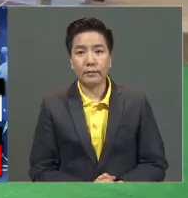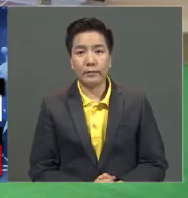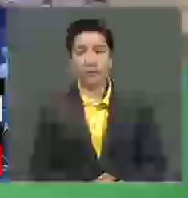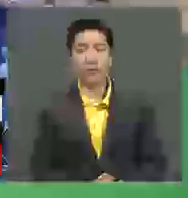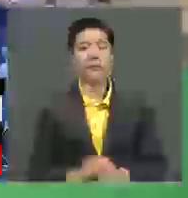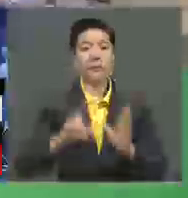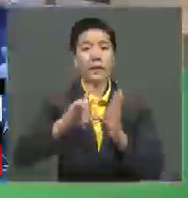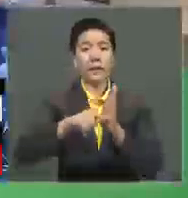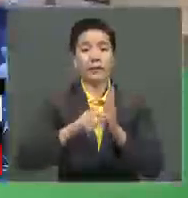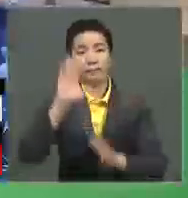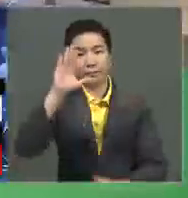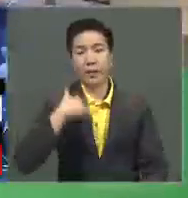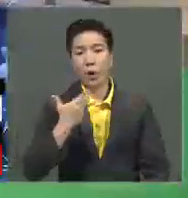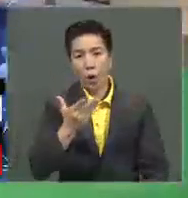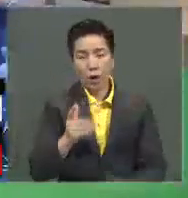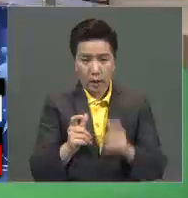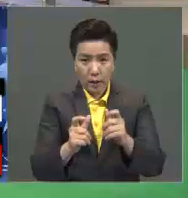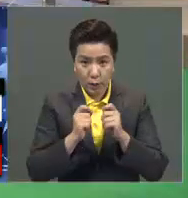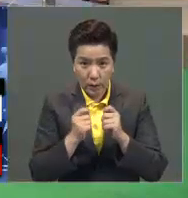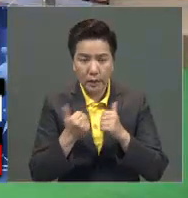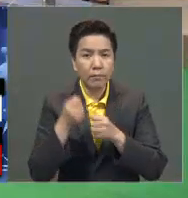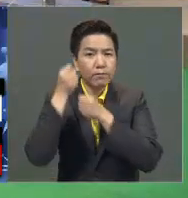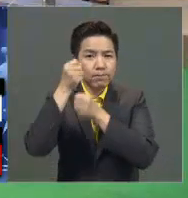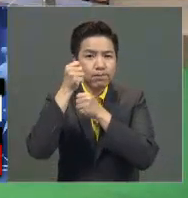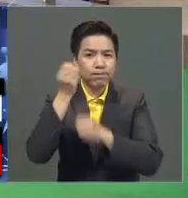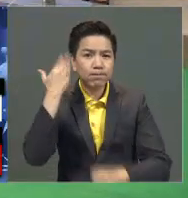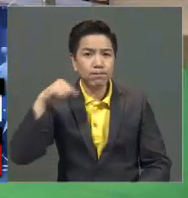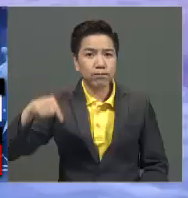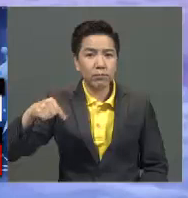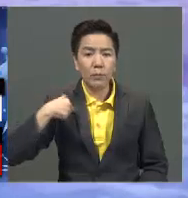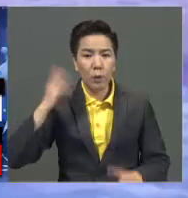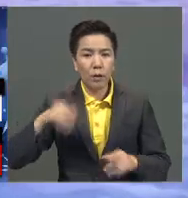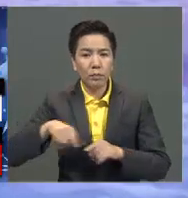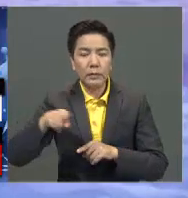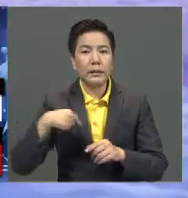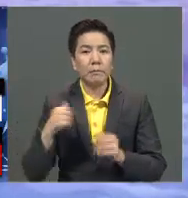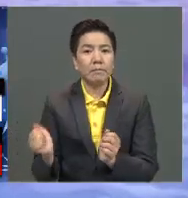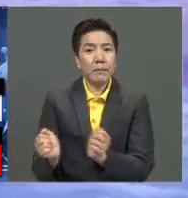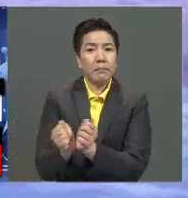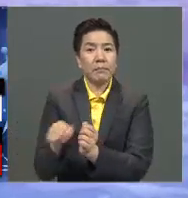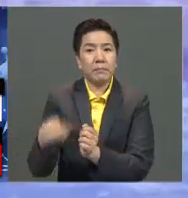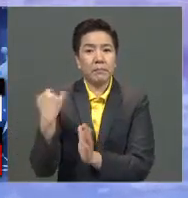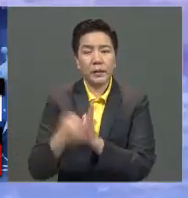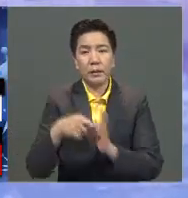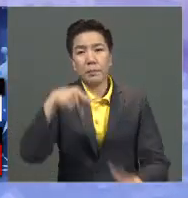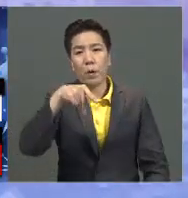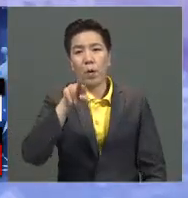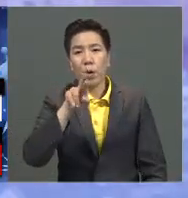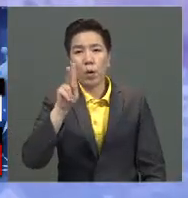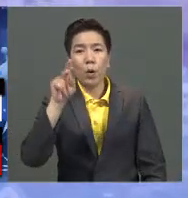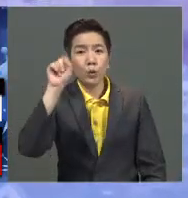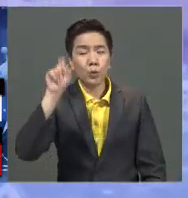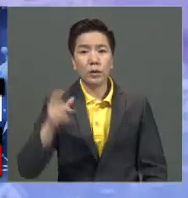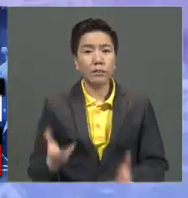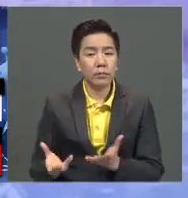ท่านเลขาครับขออนุญาตครับกรณีของการชุมนุมที่ผ่านมาที่มีบางคนเนี่ยโดนดำเนินคดีเกี่ยวกับพรกฉุกเฉินไปแล้วเนี่ย